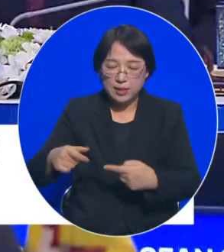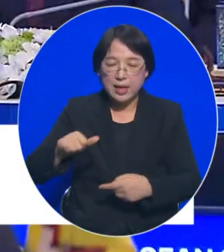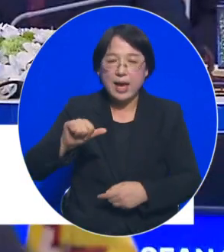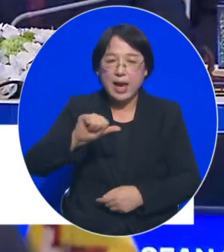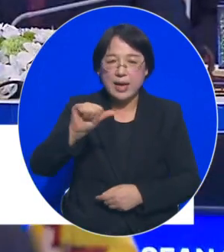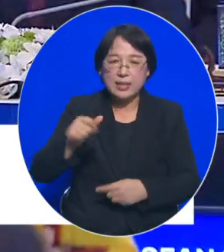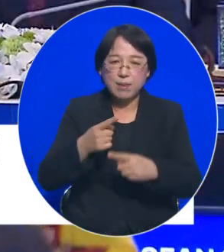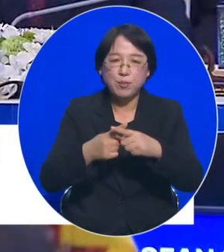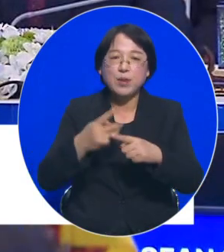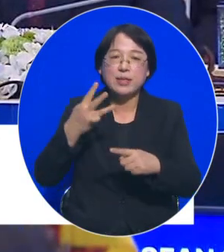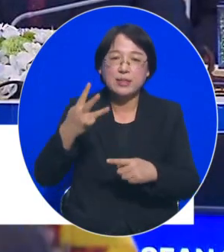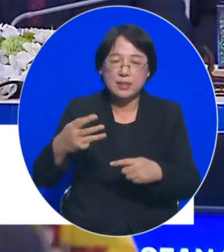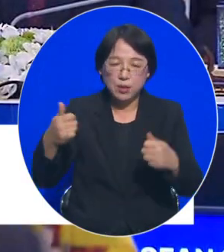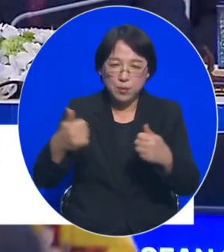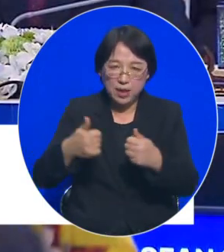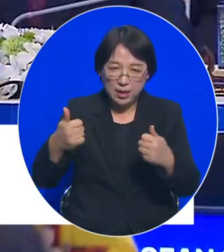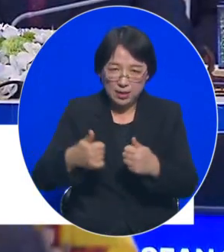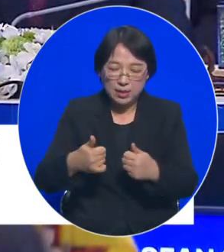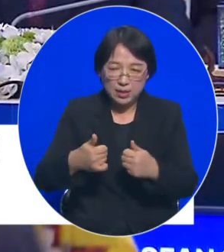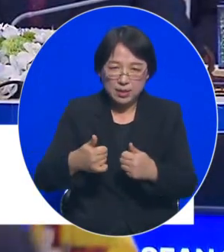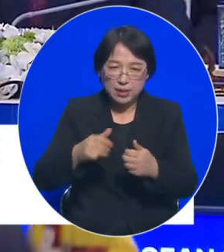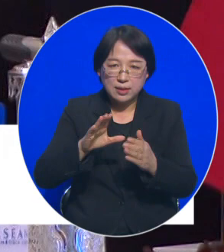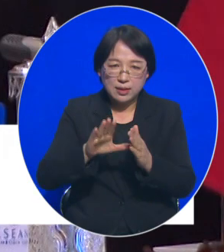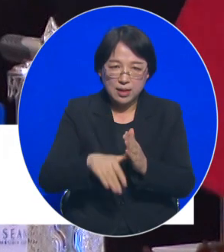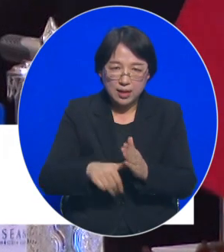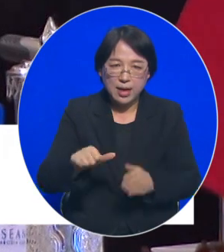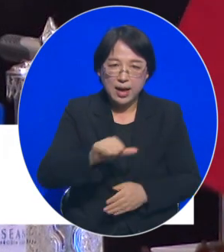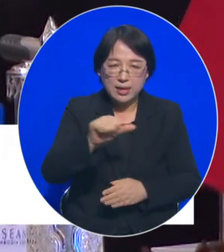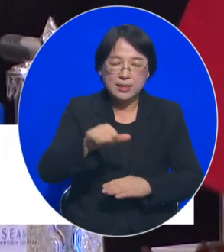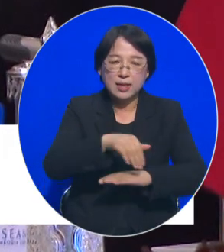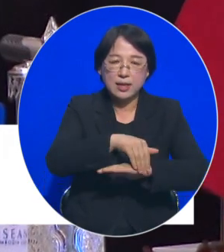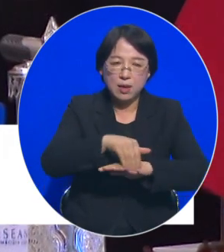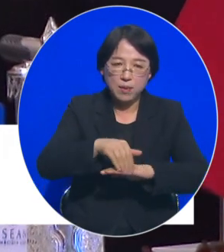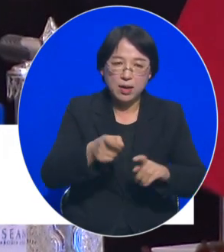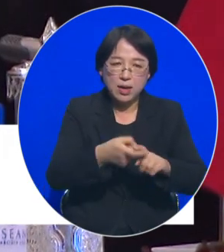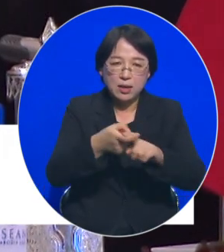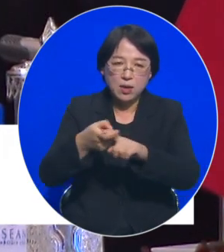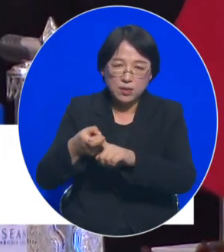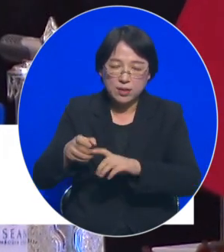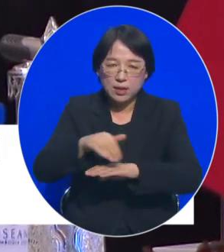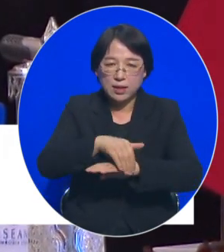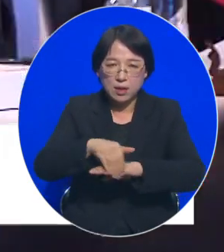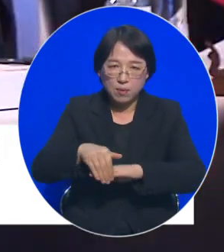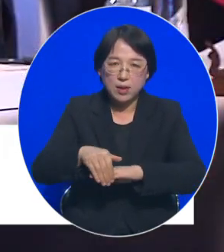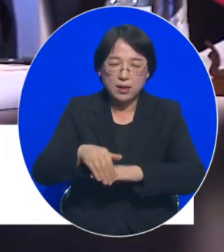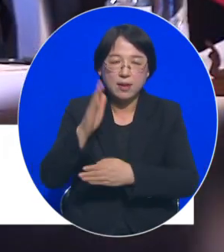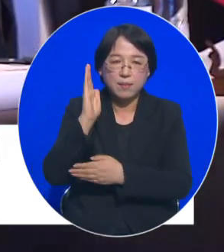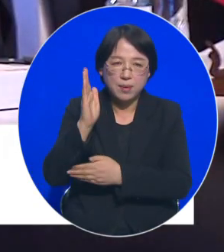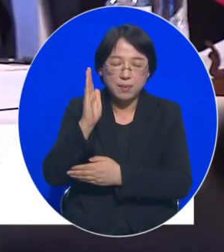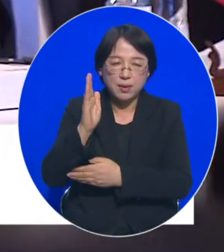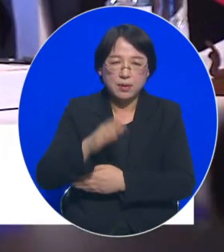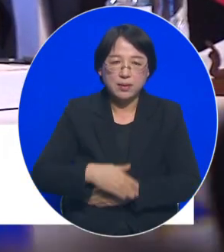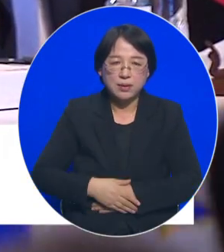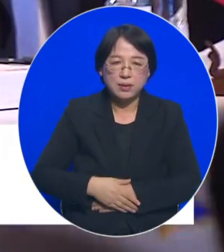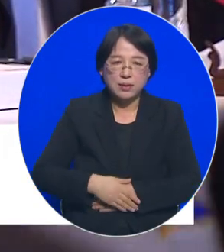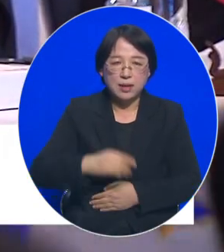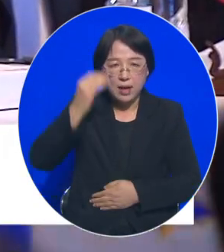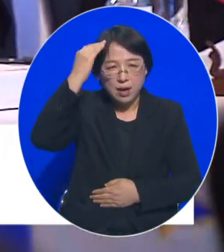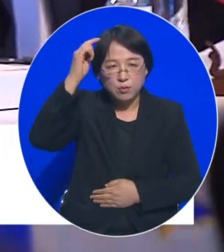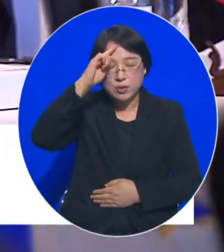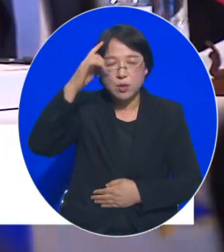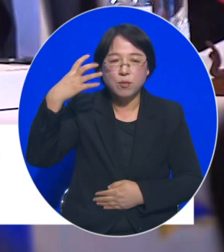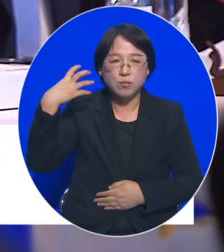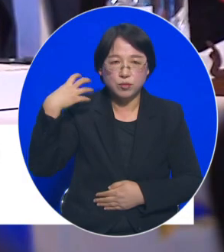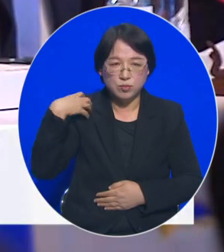3 동아시아 정상회의 등에서도 인텔 전략과 아세안 연대구상을 거듭 소개하면서 우리 정부의 적극적